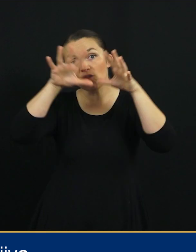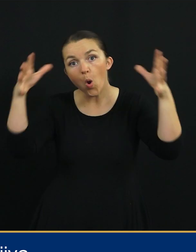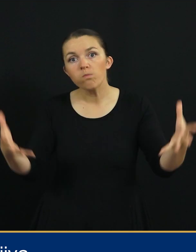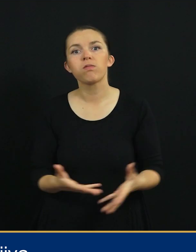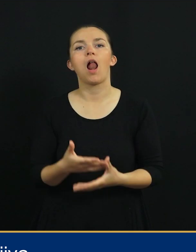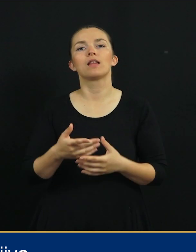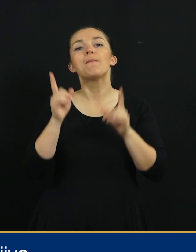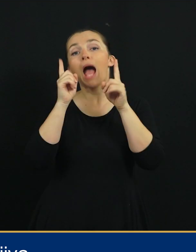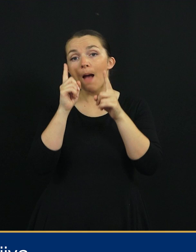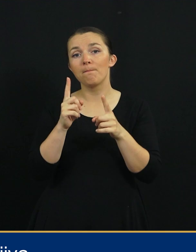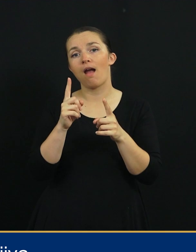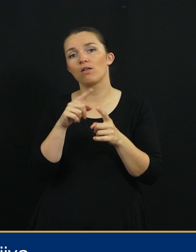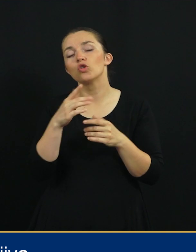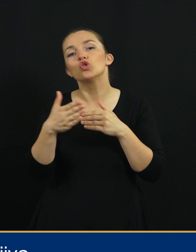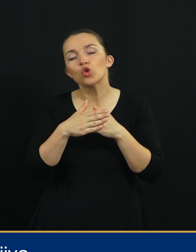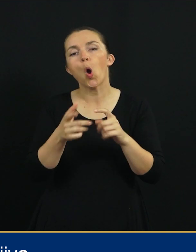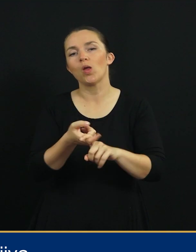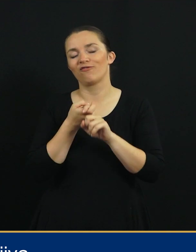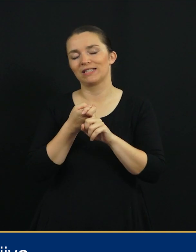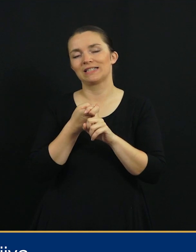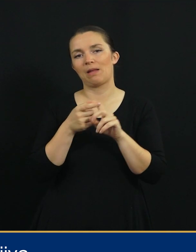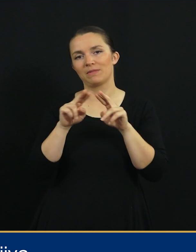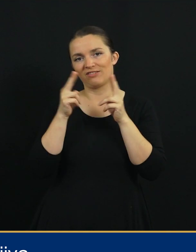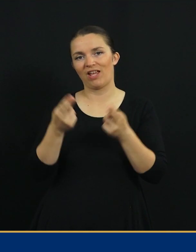globalnem, ampak soodvisnem svetu.